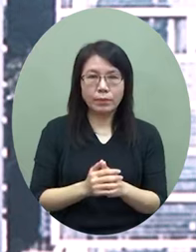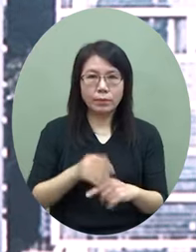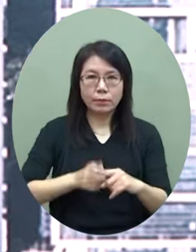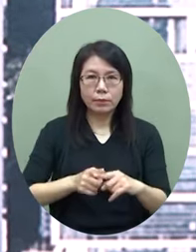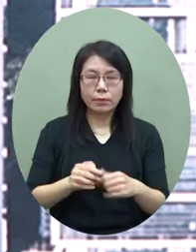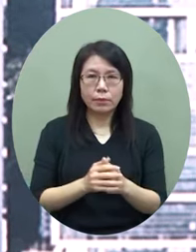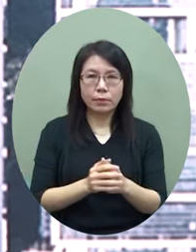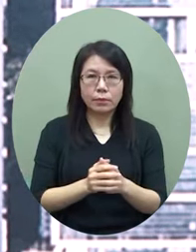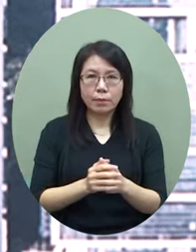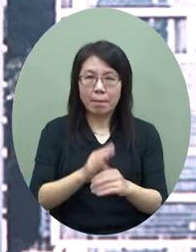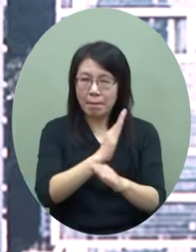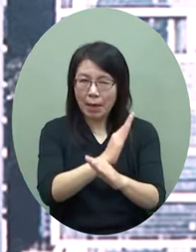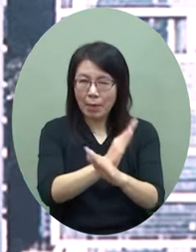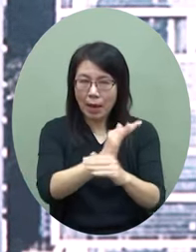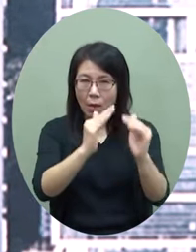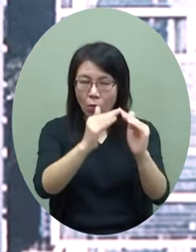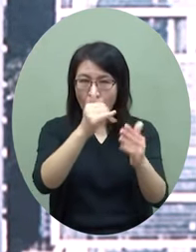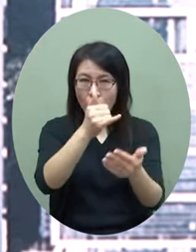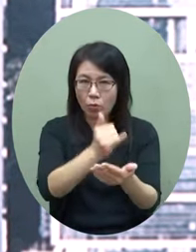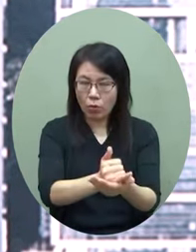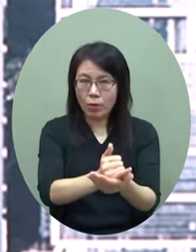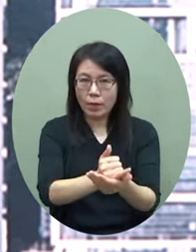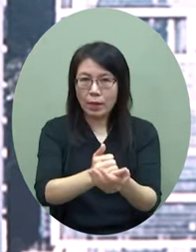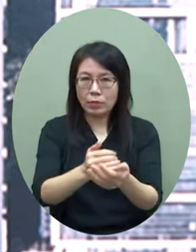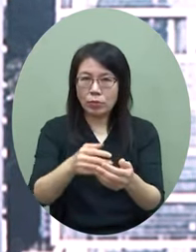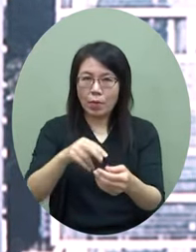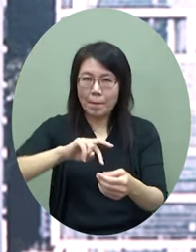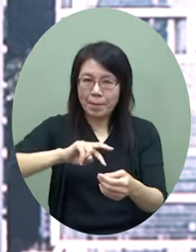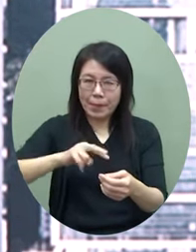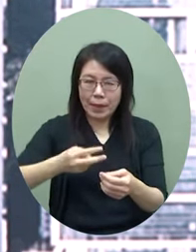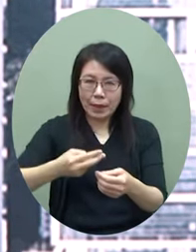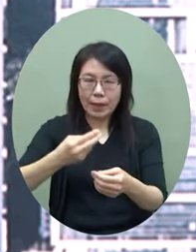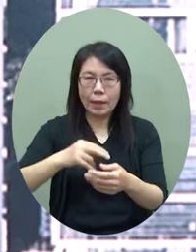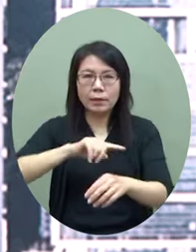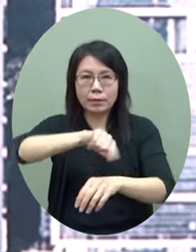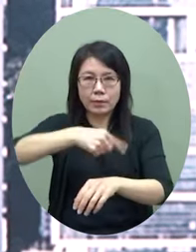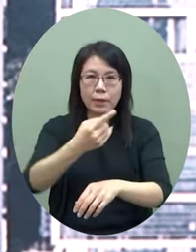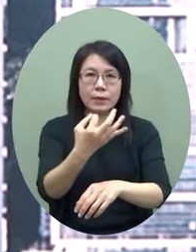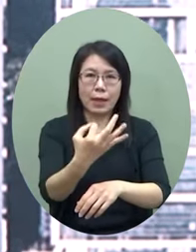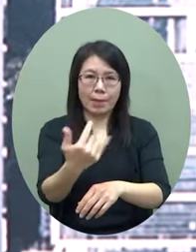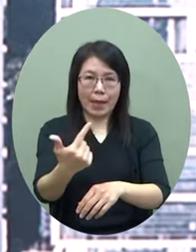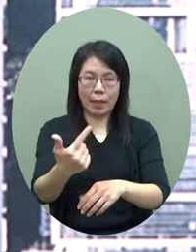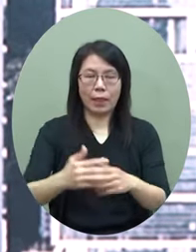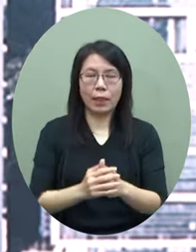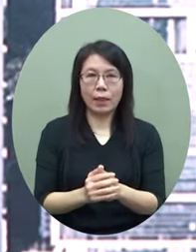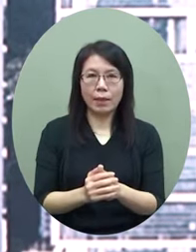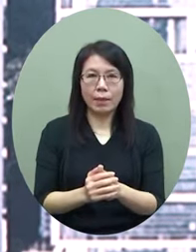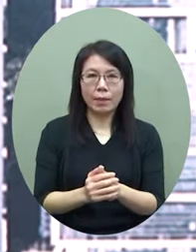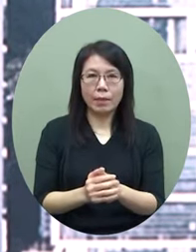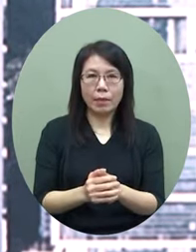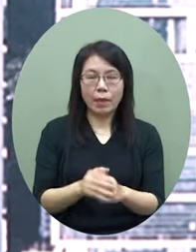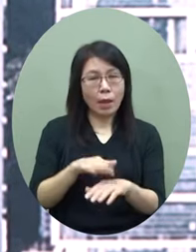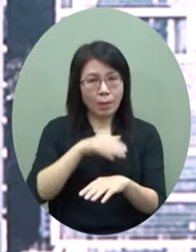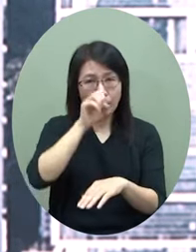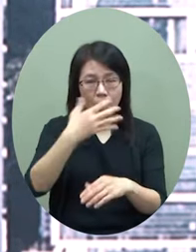謂禁足的時間是再壓縮到38小時我剛才說過了這個行動